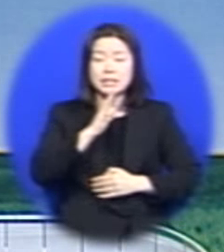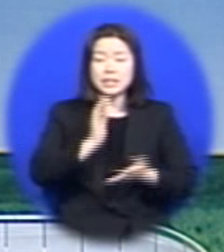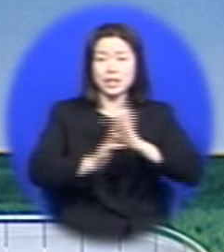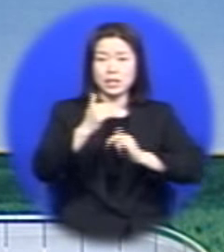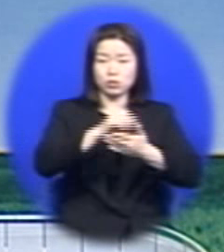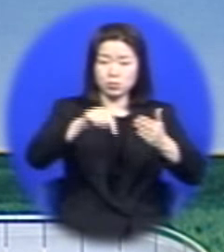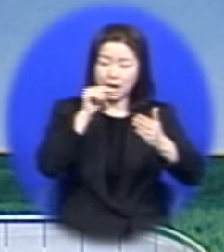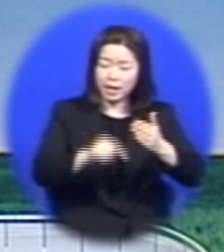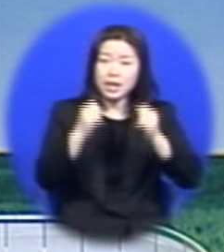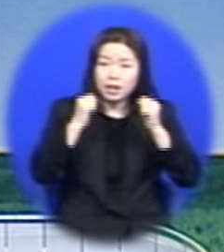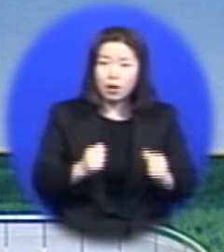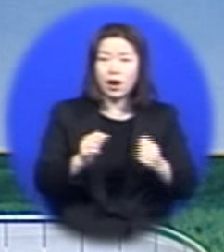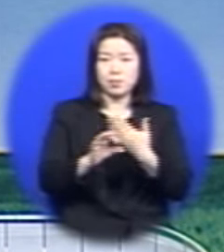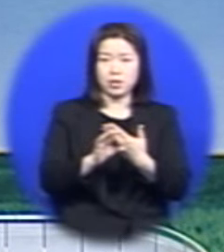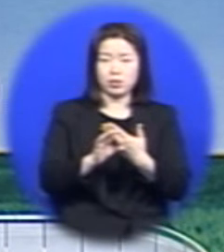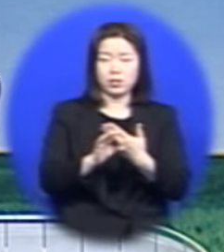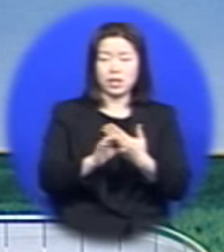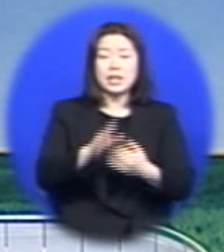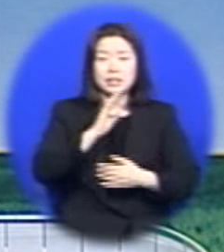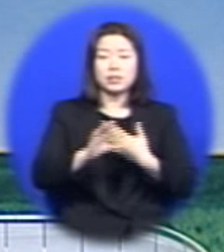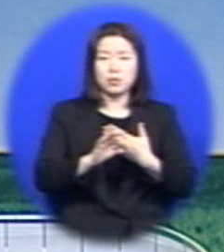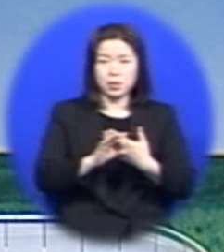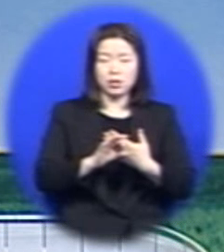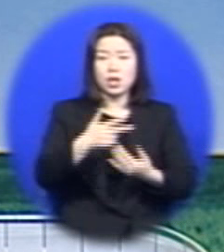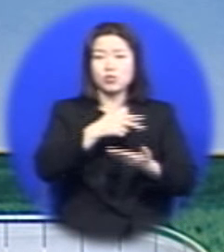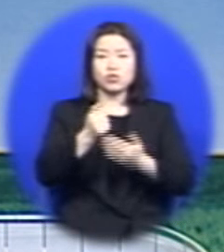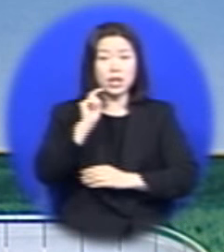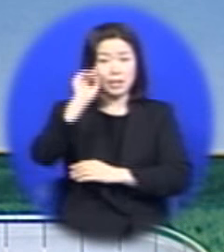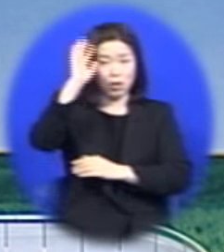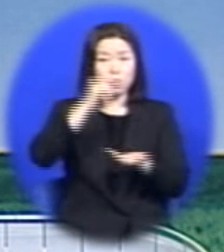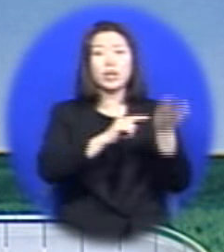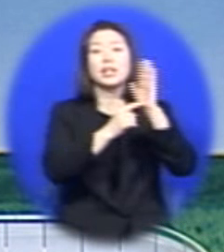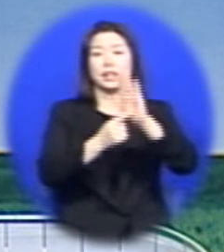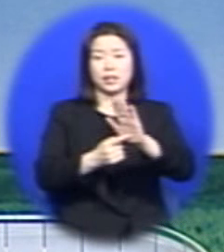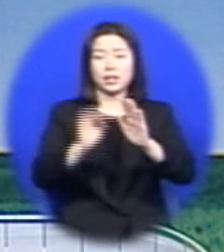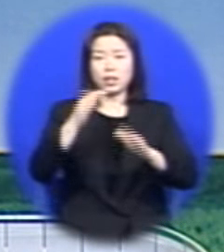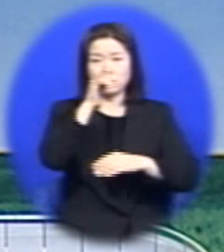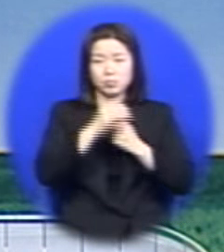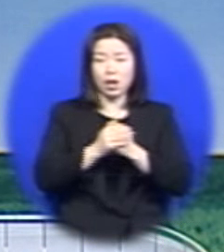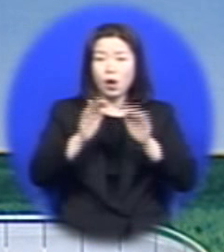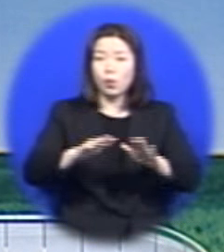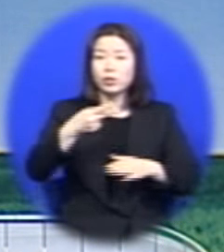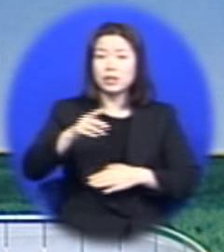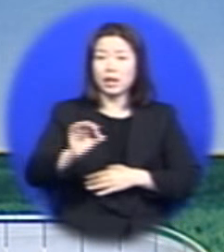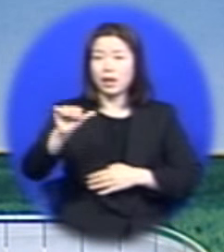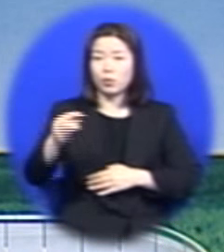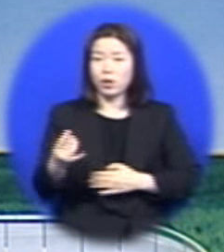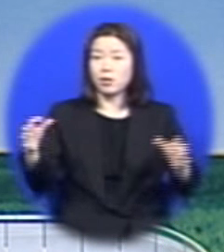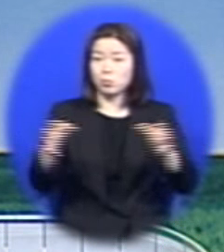안에 거하면 그러면 주의 영광이 나타나요, 교회는. 오늘 당회로 모입니다.